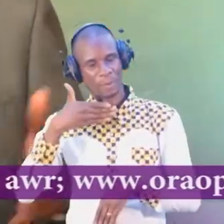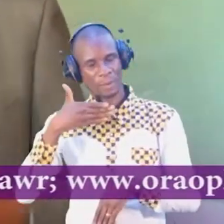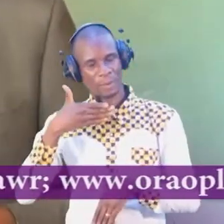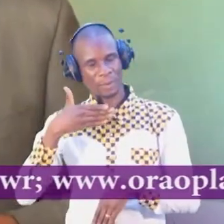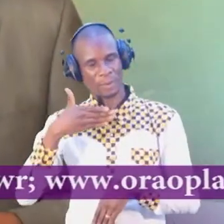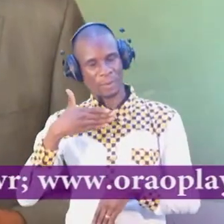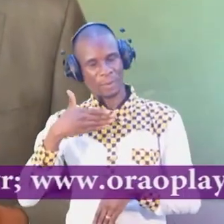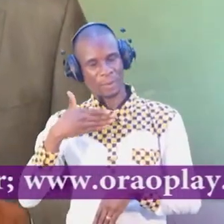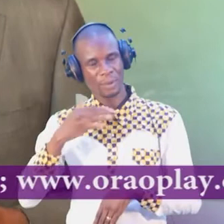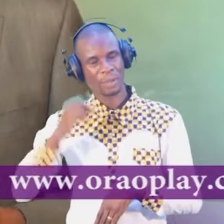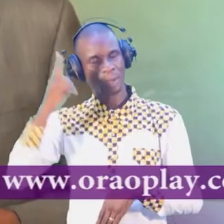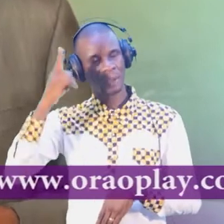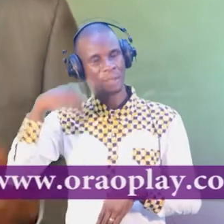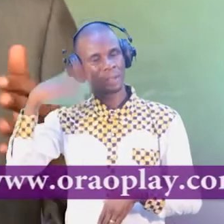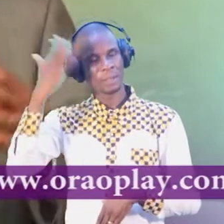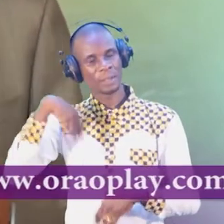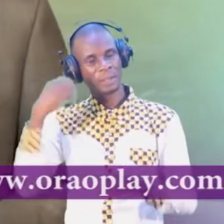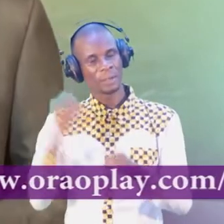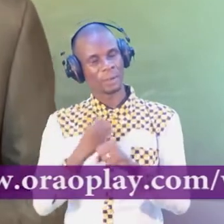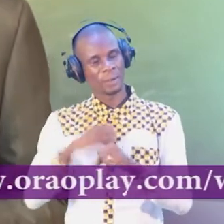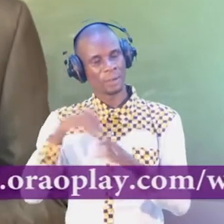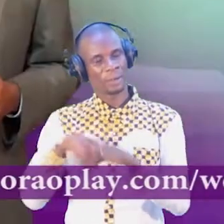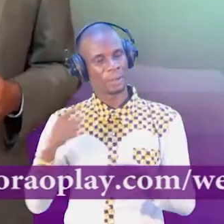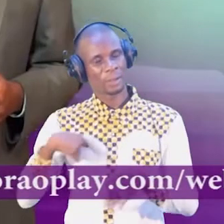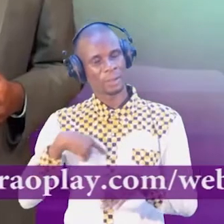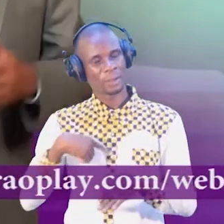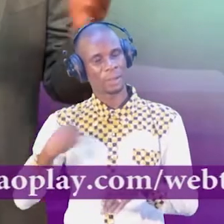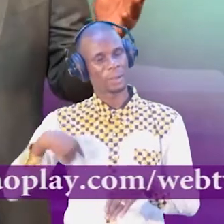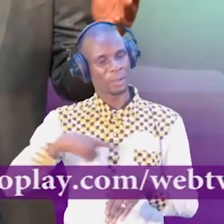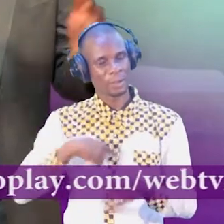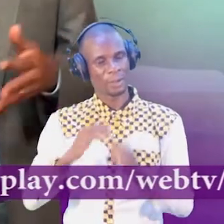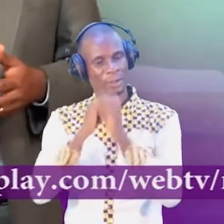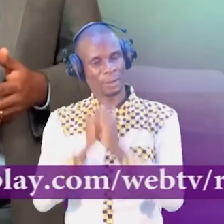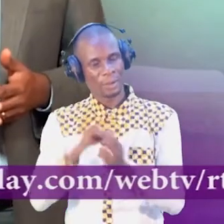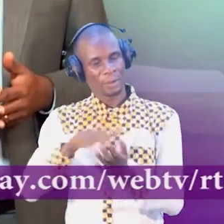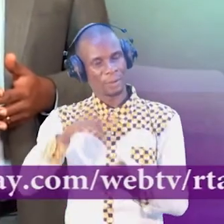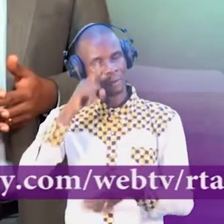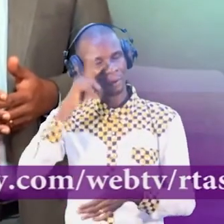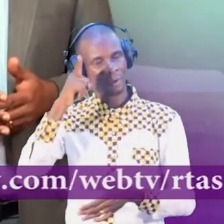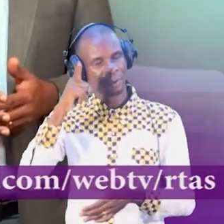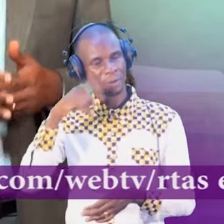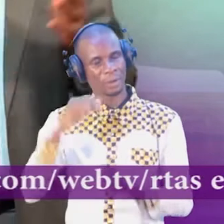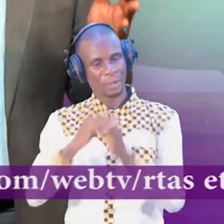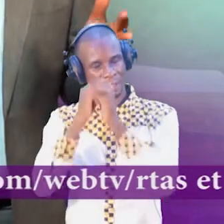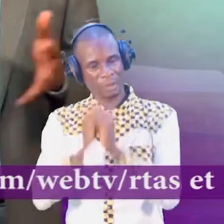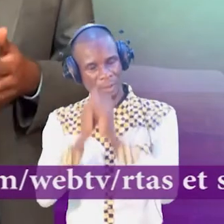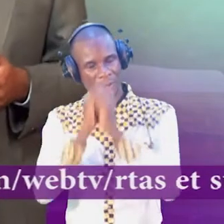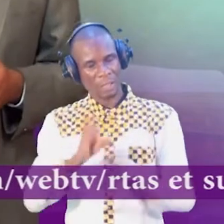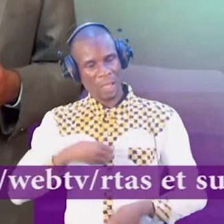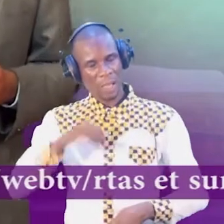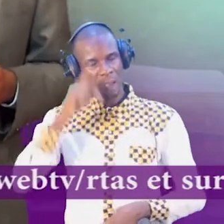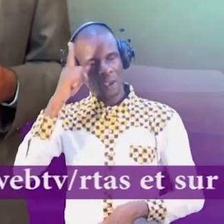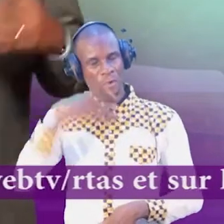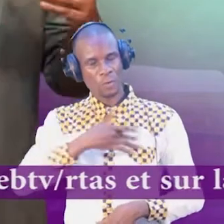Pourquoi la délinquance? Pour la nini penza mobulu esi e komi mingi na kati ya mokili. Ba mususu bazali